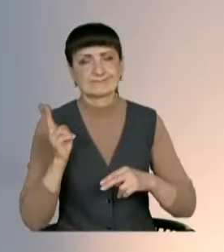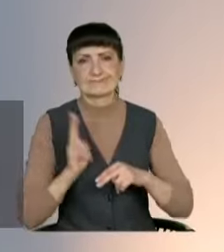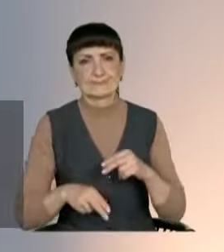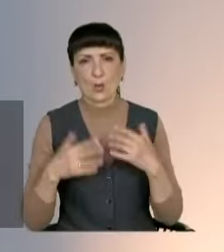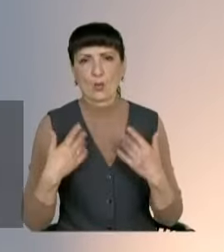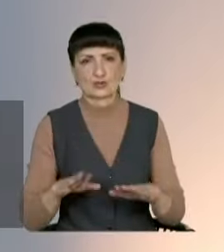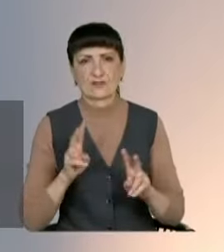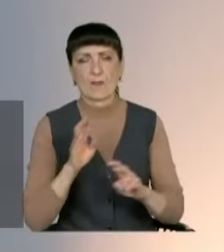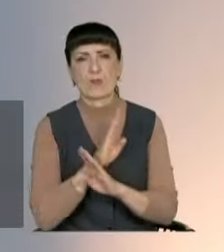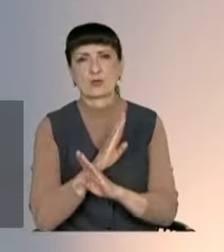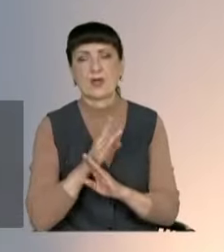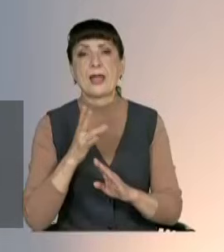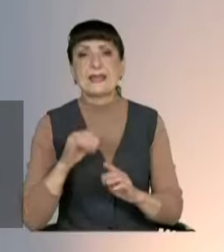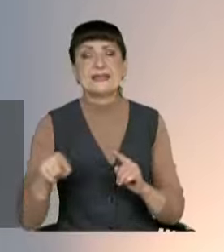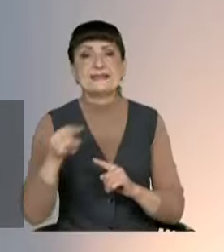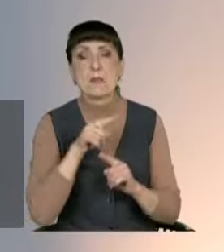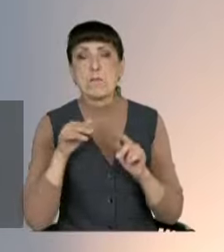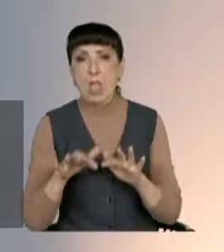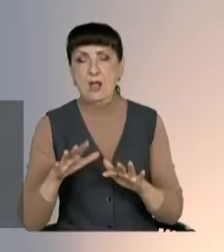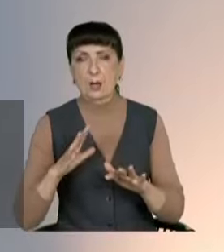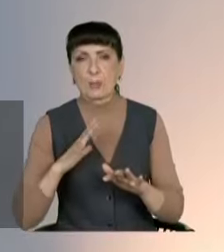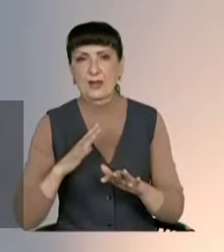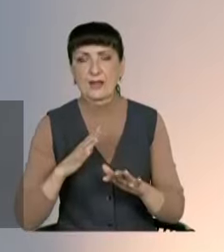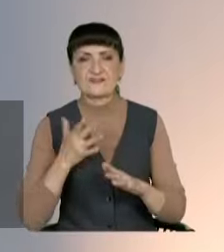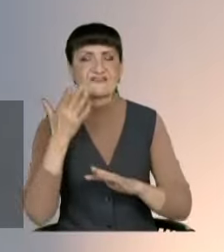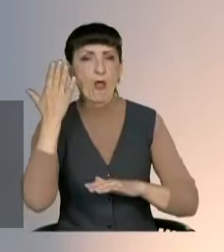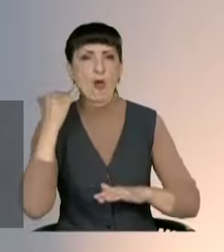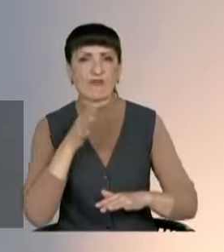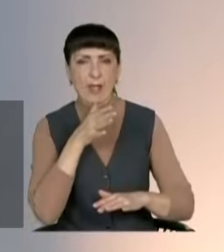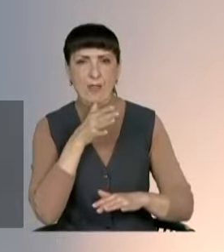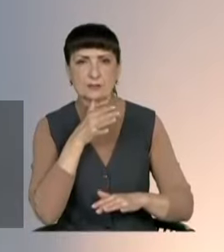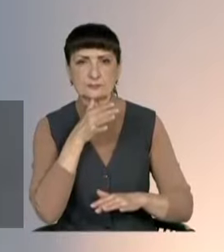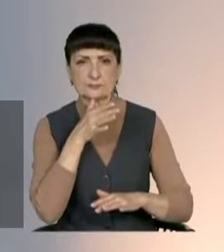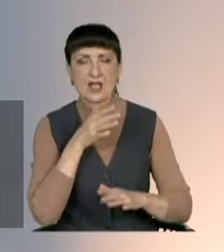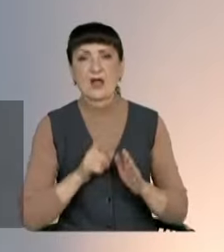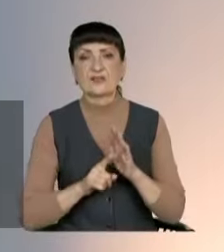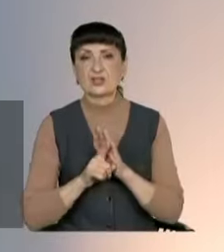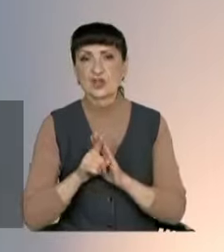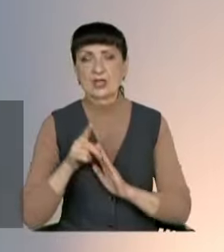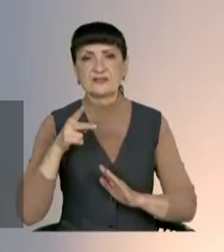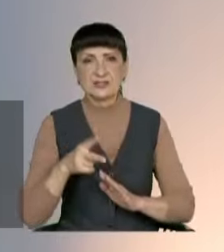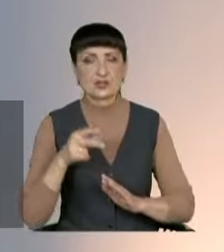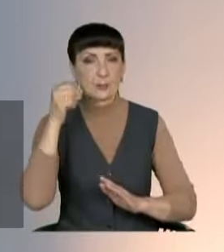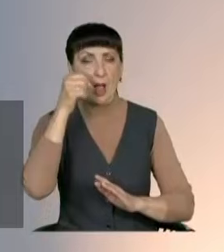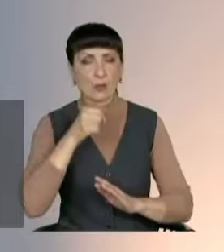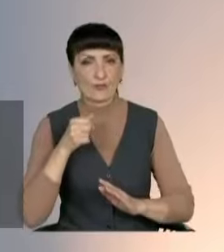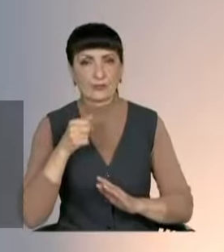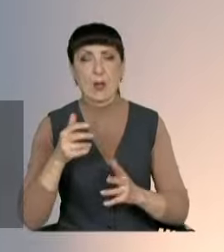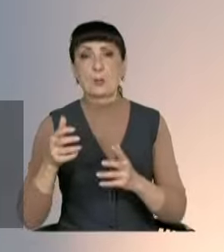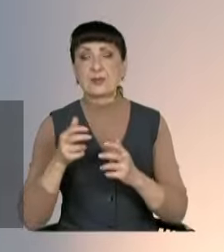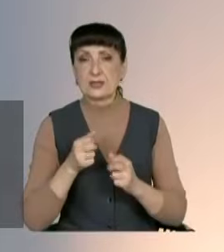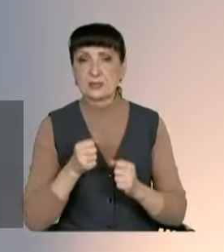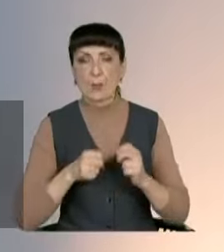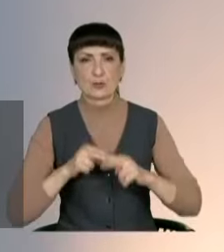существование. И только те меры, которые были в свое время, в начале 2000-х годов, приняты